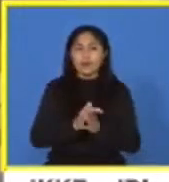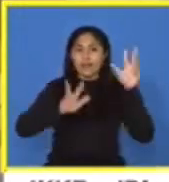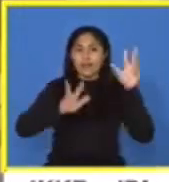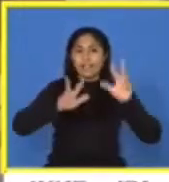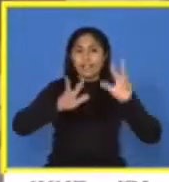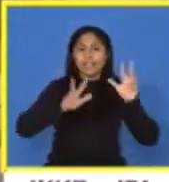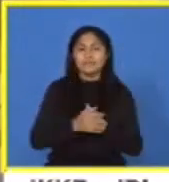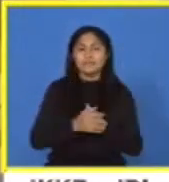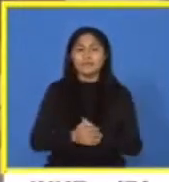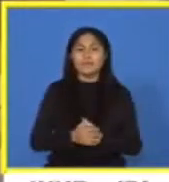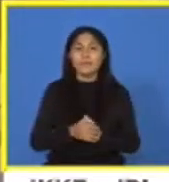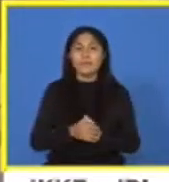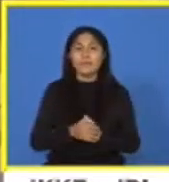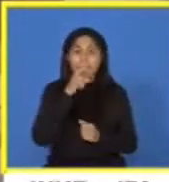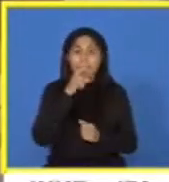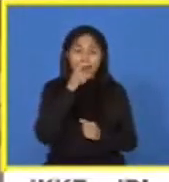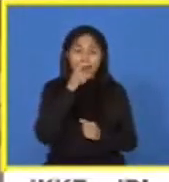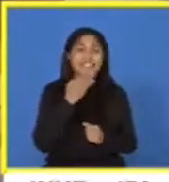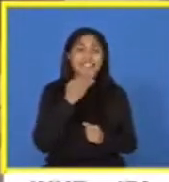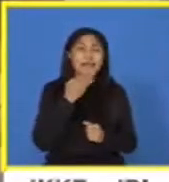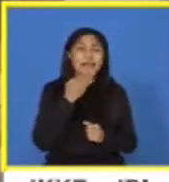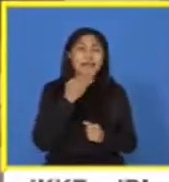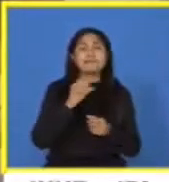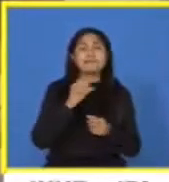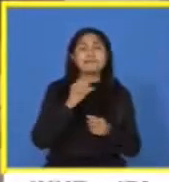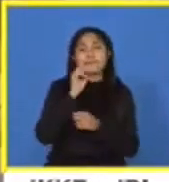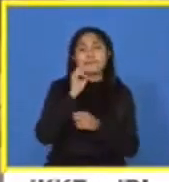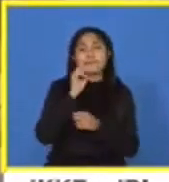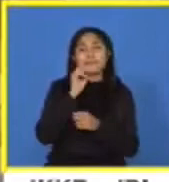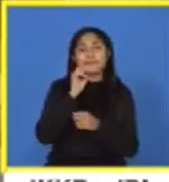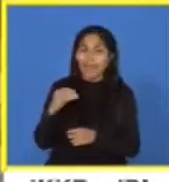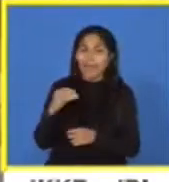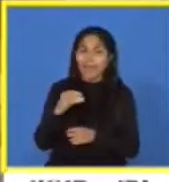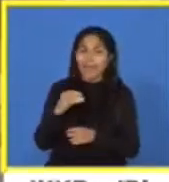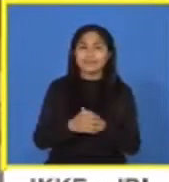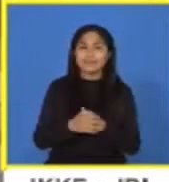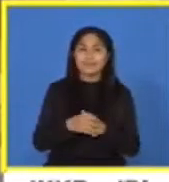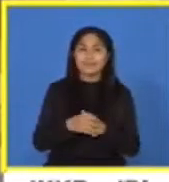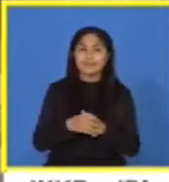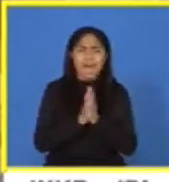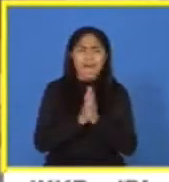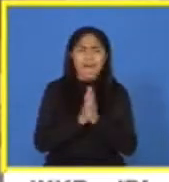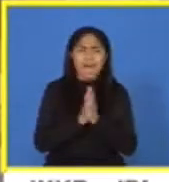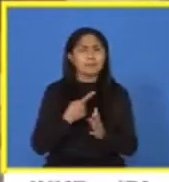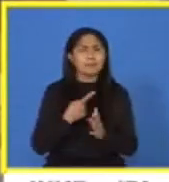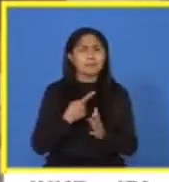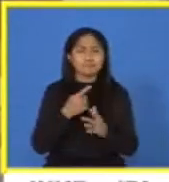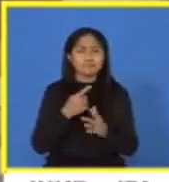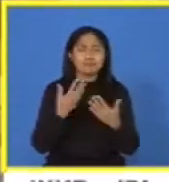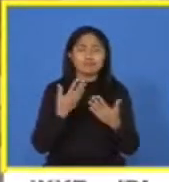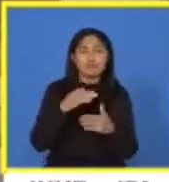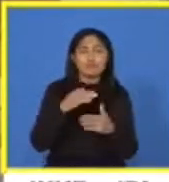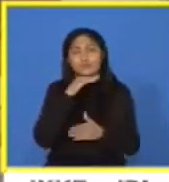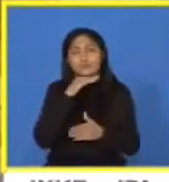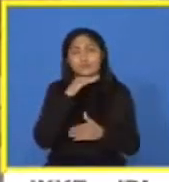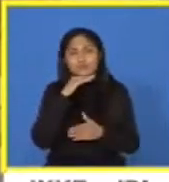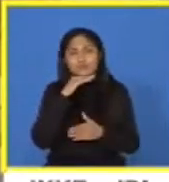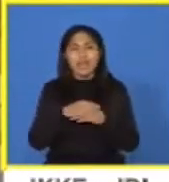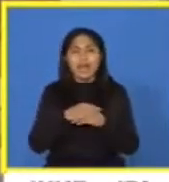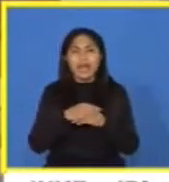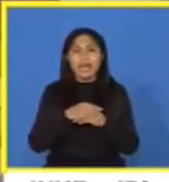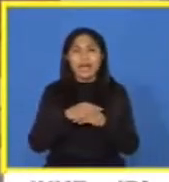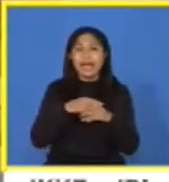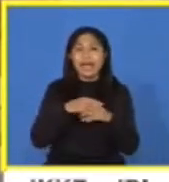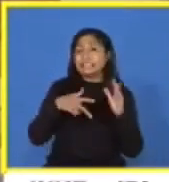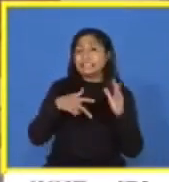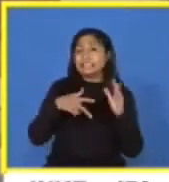Pak Filmon, selamat petang. Selamat petang Pak John. Ya, dan kami juga masih menantikan hubungan lewat Zoom